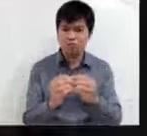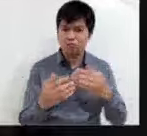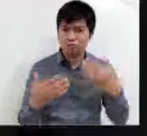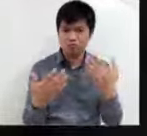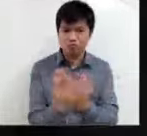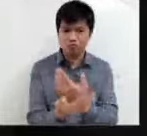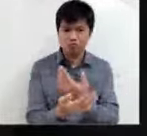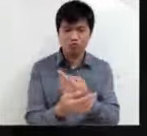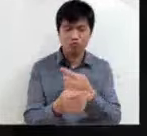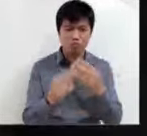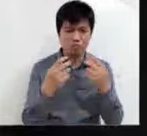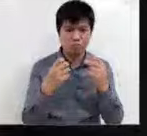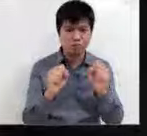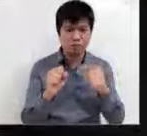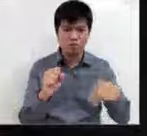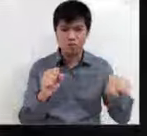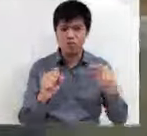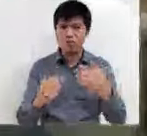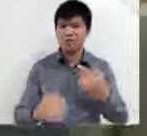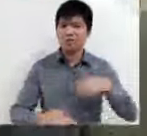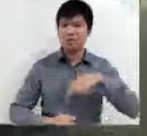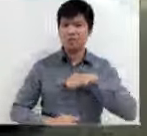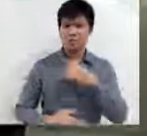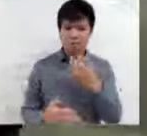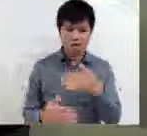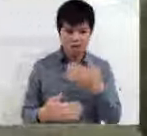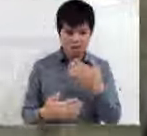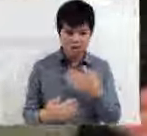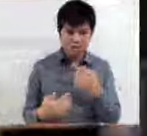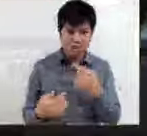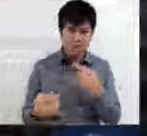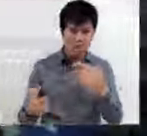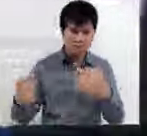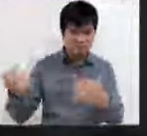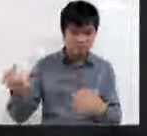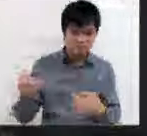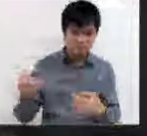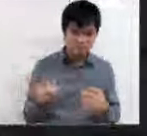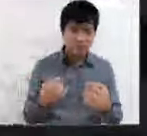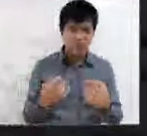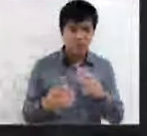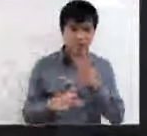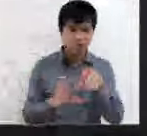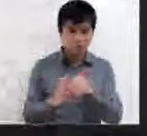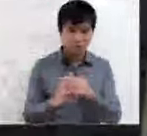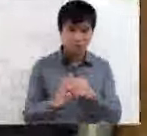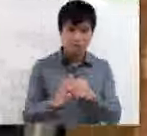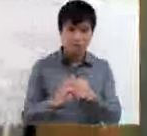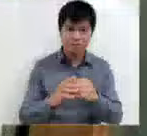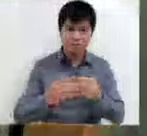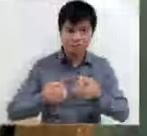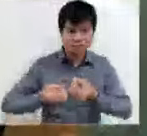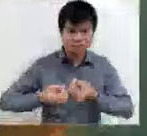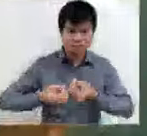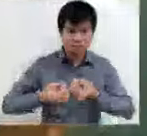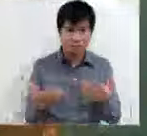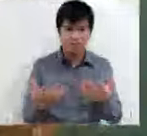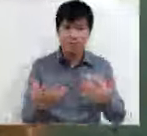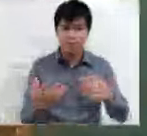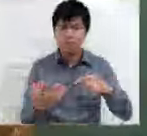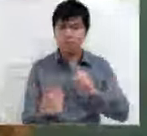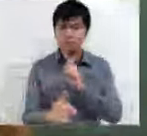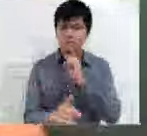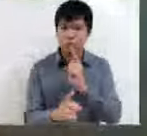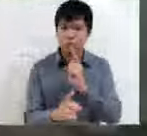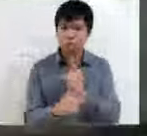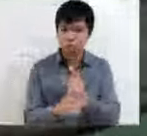happy that we finally got a face that really packs in all the punch we need to para makapakita